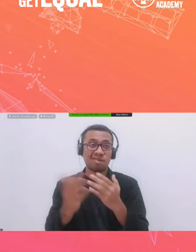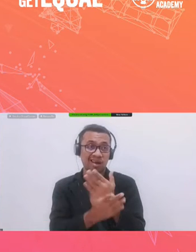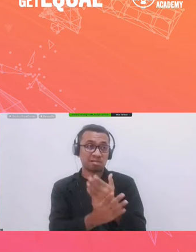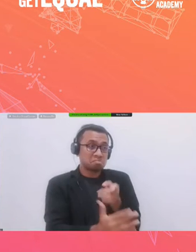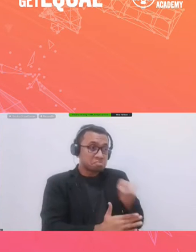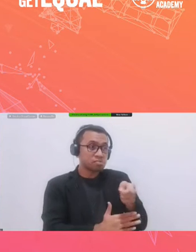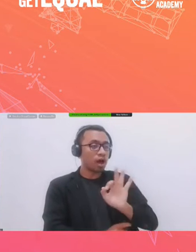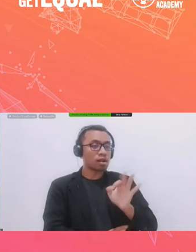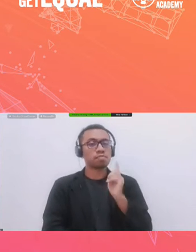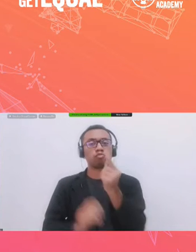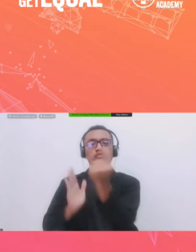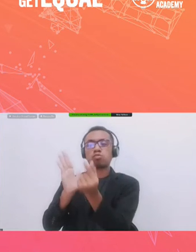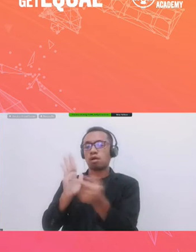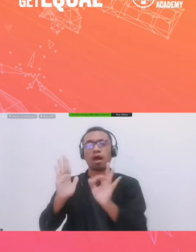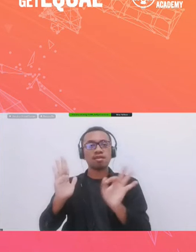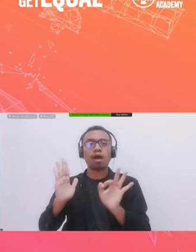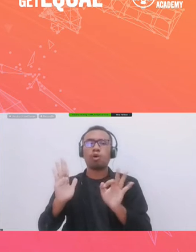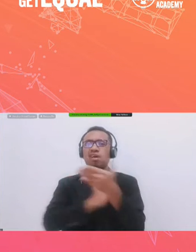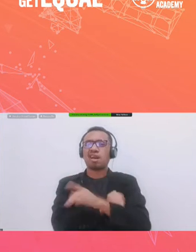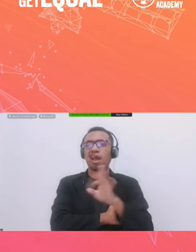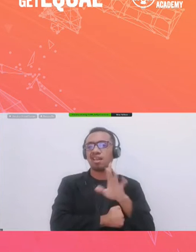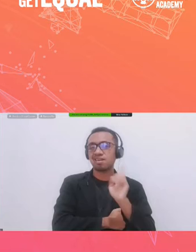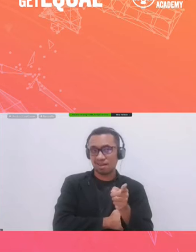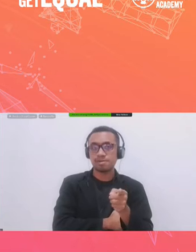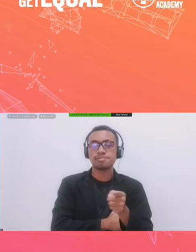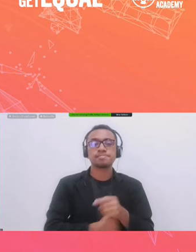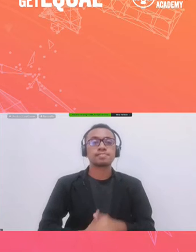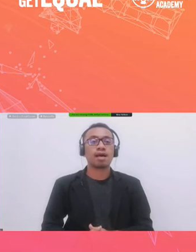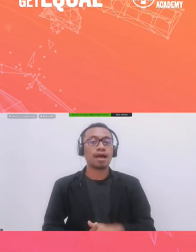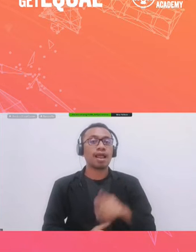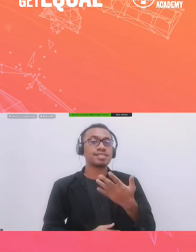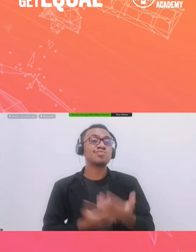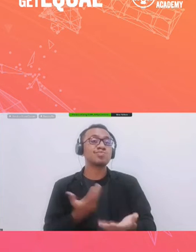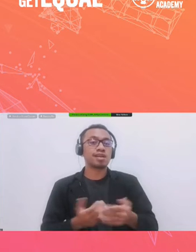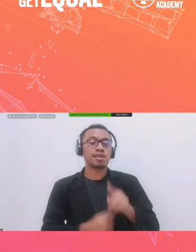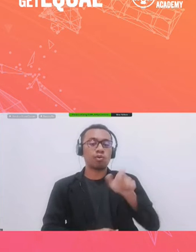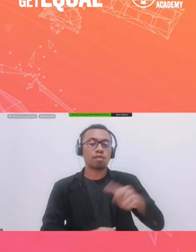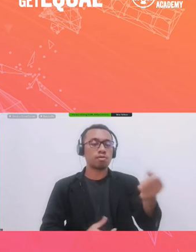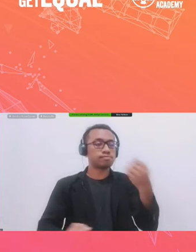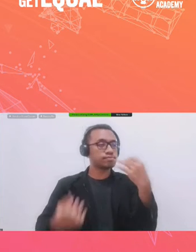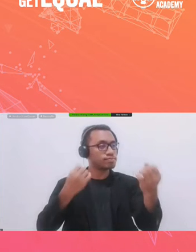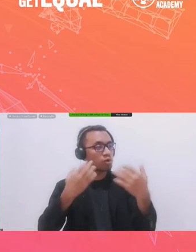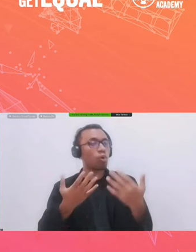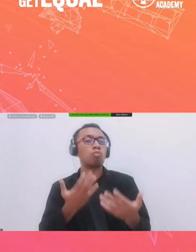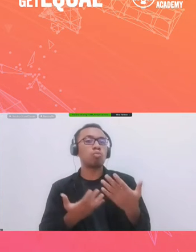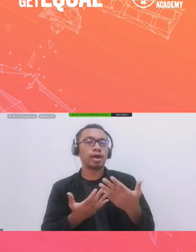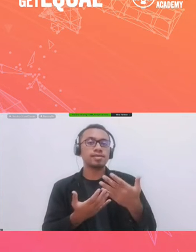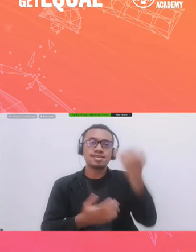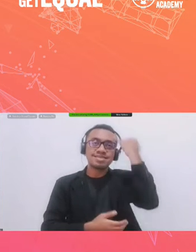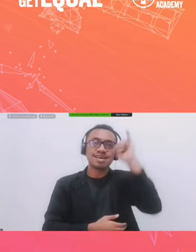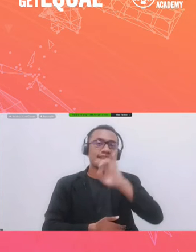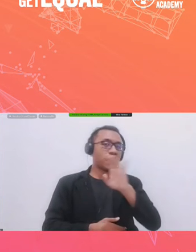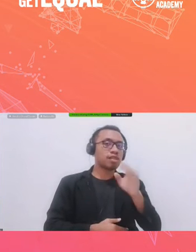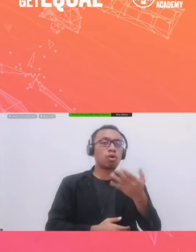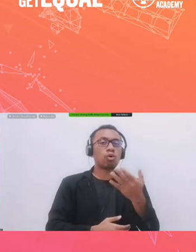ada sebenarnya mekanisme pelaporan dan penindakan tegas kepada pelaku kekerasan online. Dan bagaimana sih anak-anak perempuan,